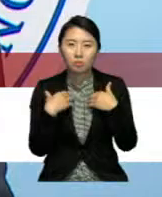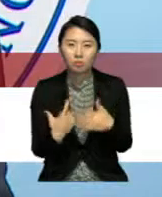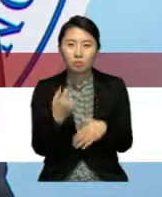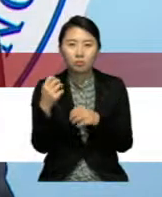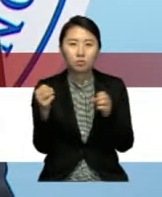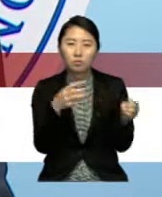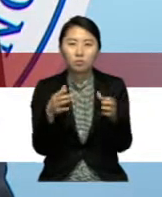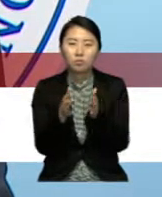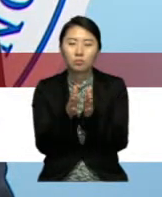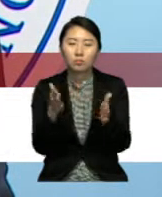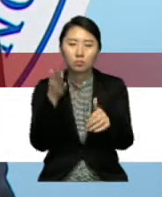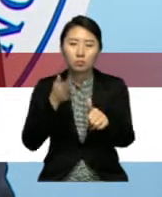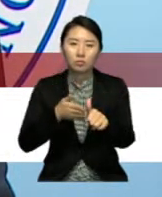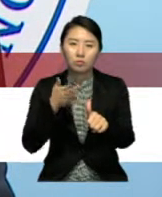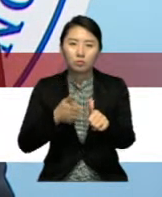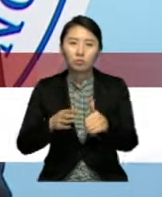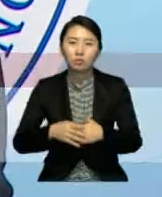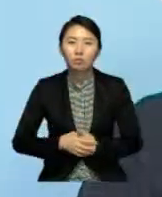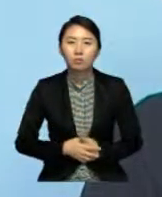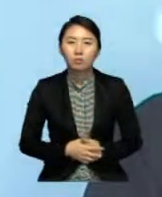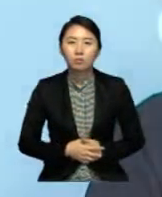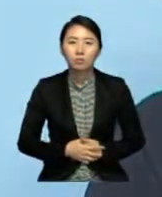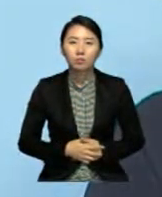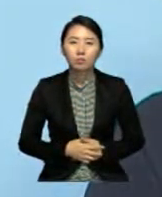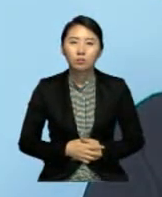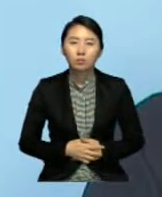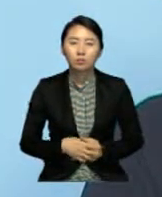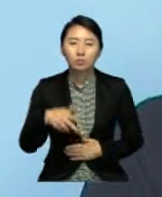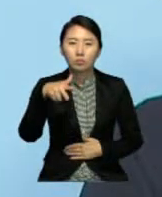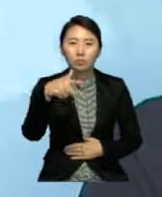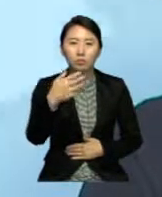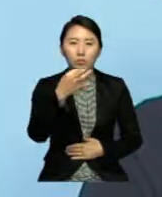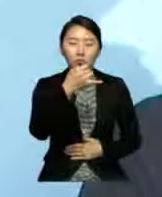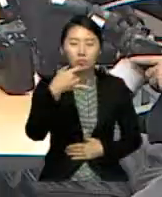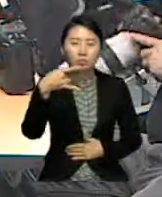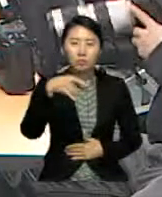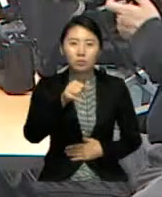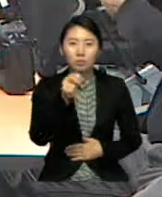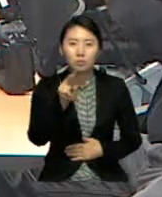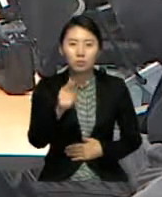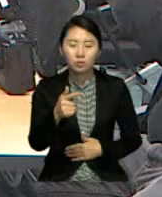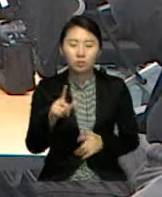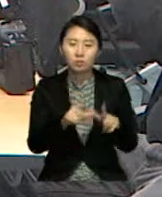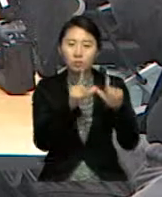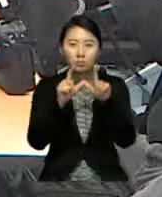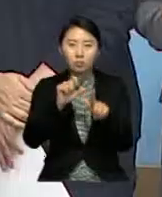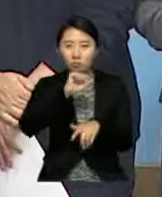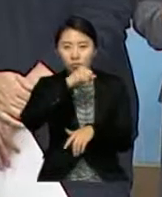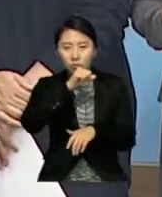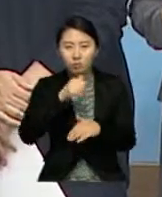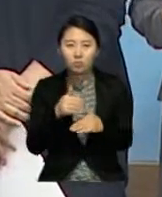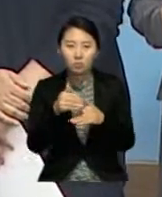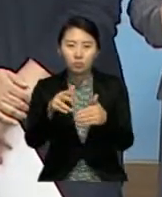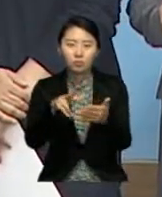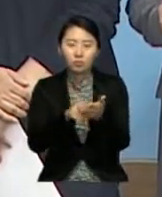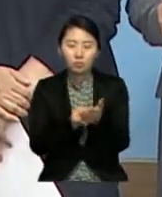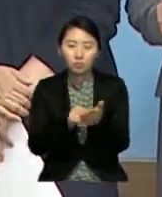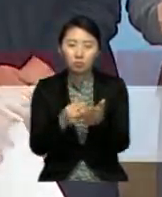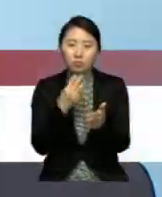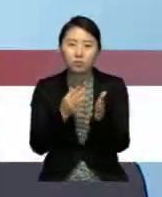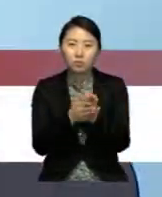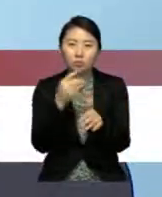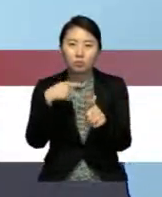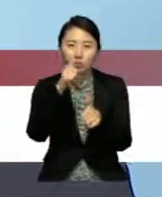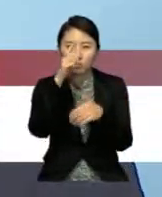대화를 시작하여 주시기 바랍니다 조희연 교육감도 이 자리에서 누리과정 예산 문제는 서울시교육청 만에